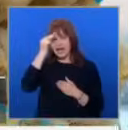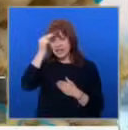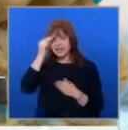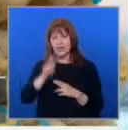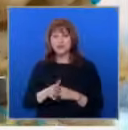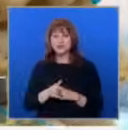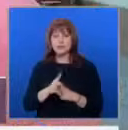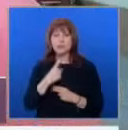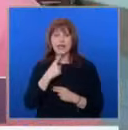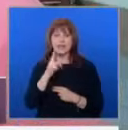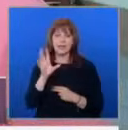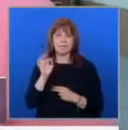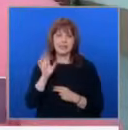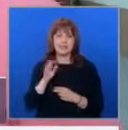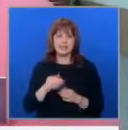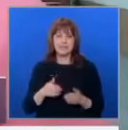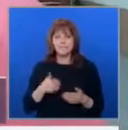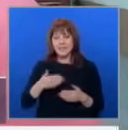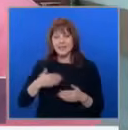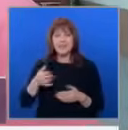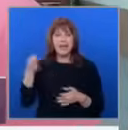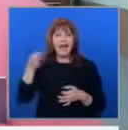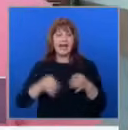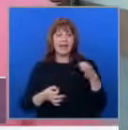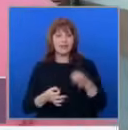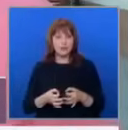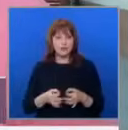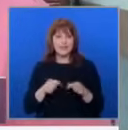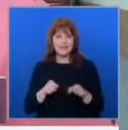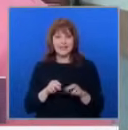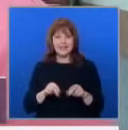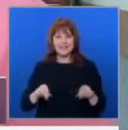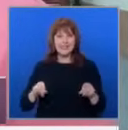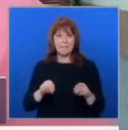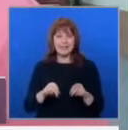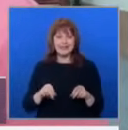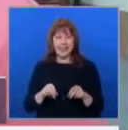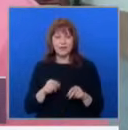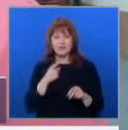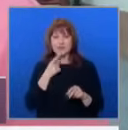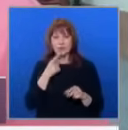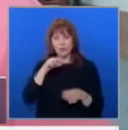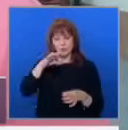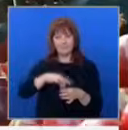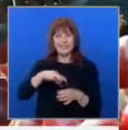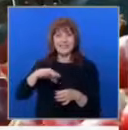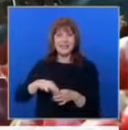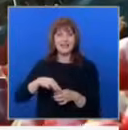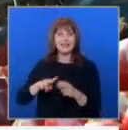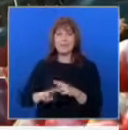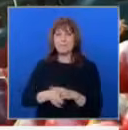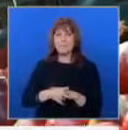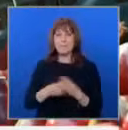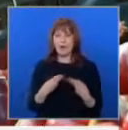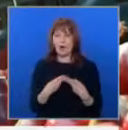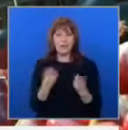около 1,50 лв. Вследствие на градушките за тези земеделски стопани, които са засяли пипер на открито, възможно